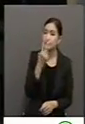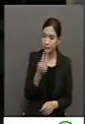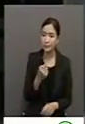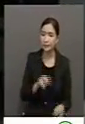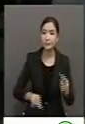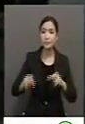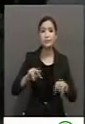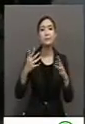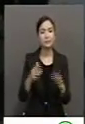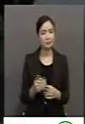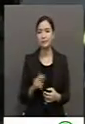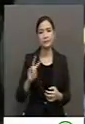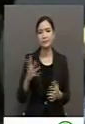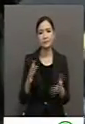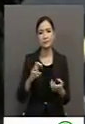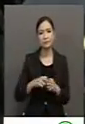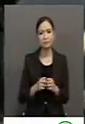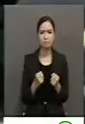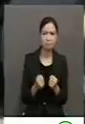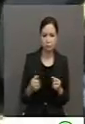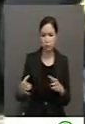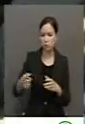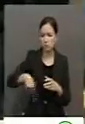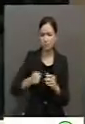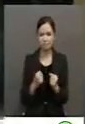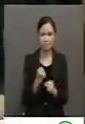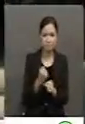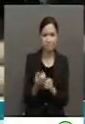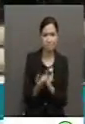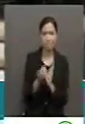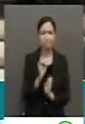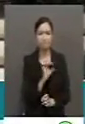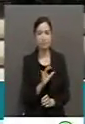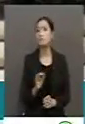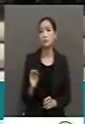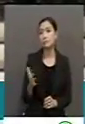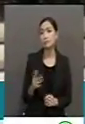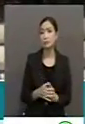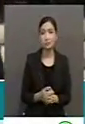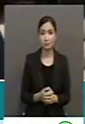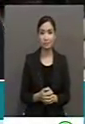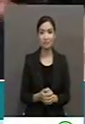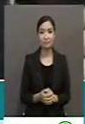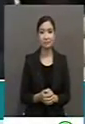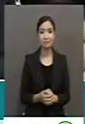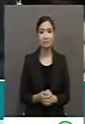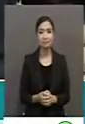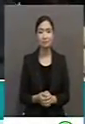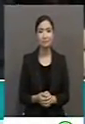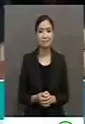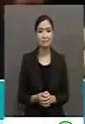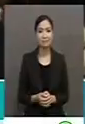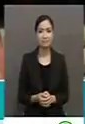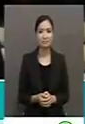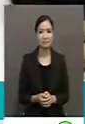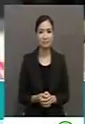แลไม่มีความพยายามของกลุ่มไหนนะไม่มีหรอกพยายามนี่คือจ